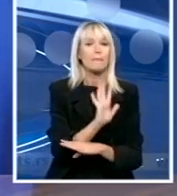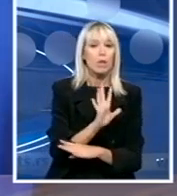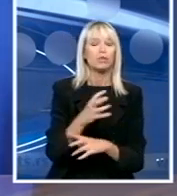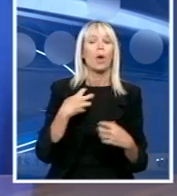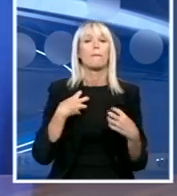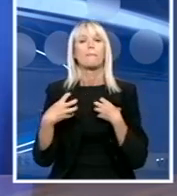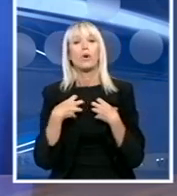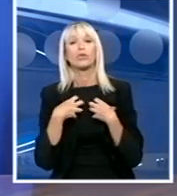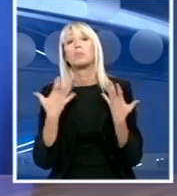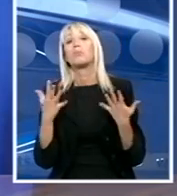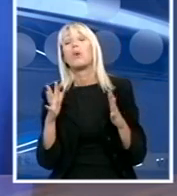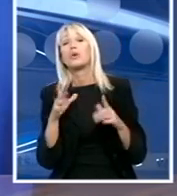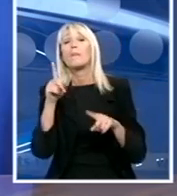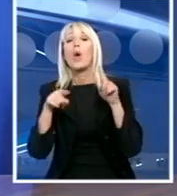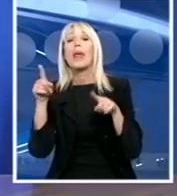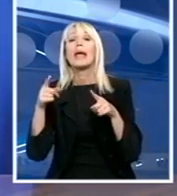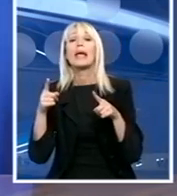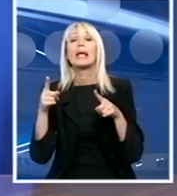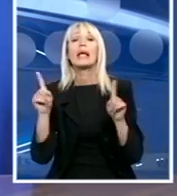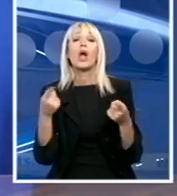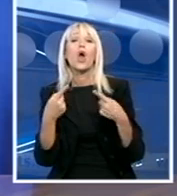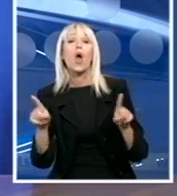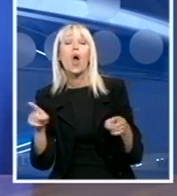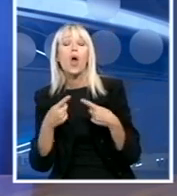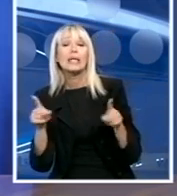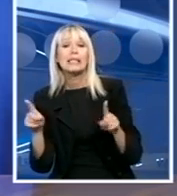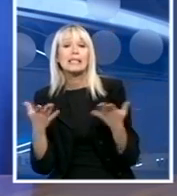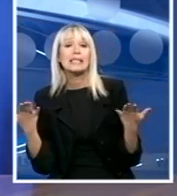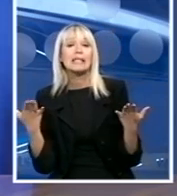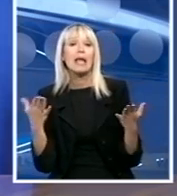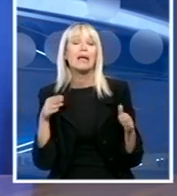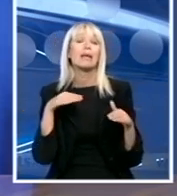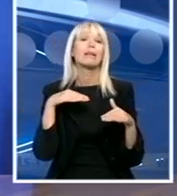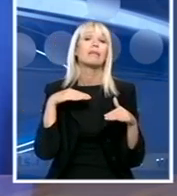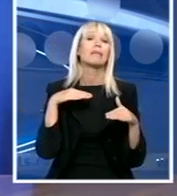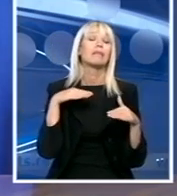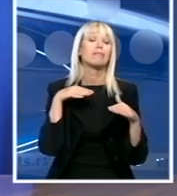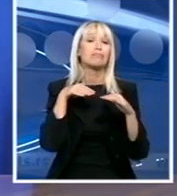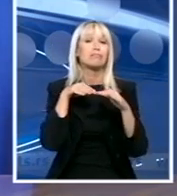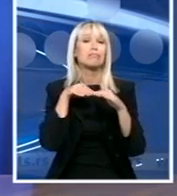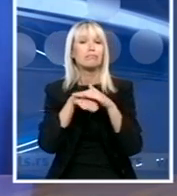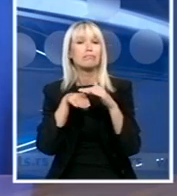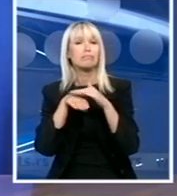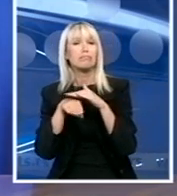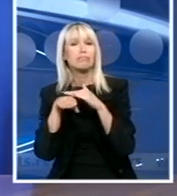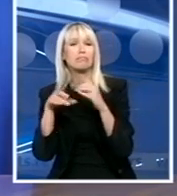pozorište, eventualno koncerte u objektima